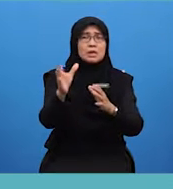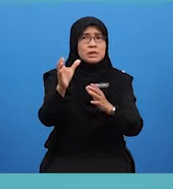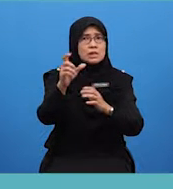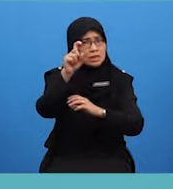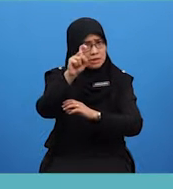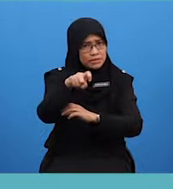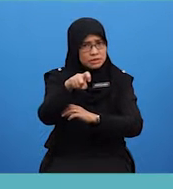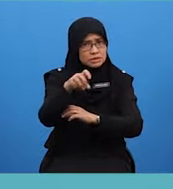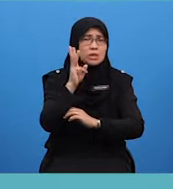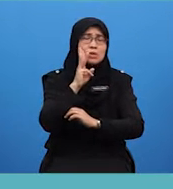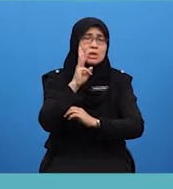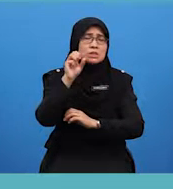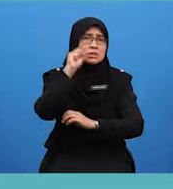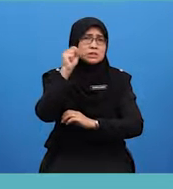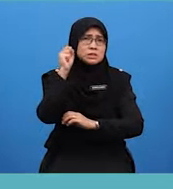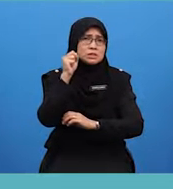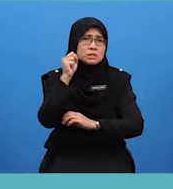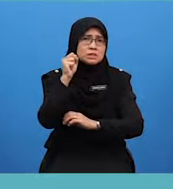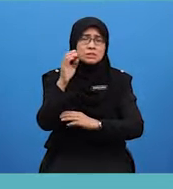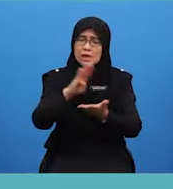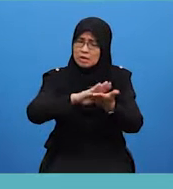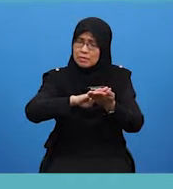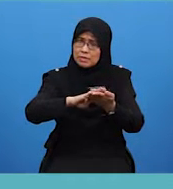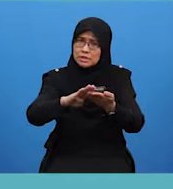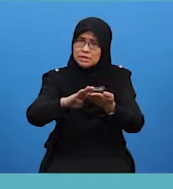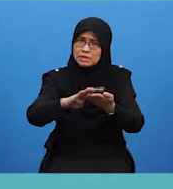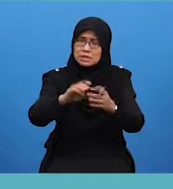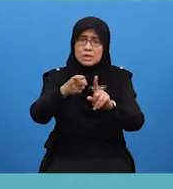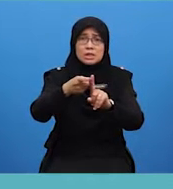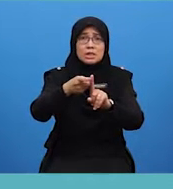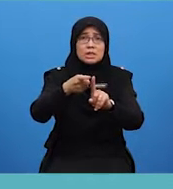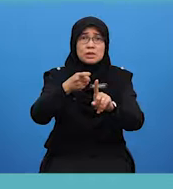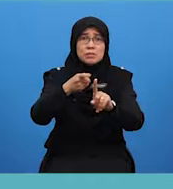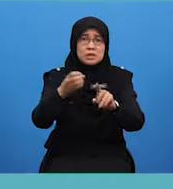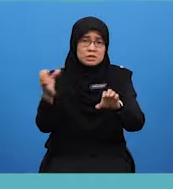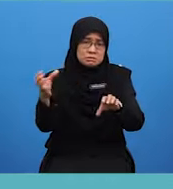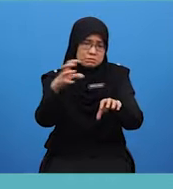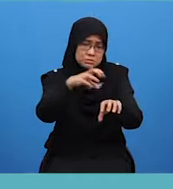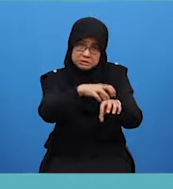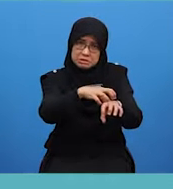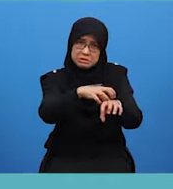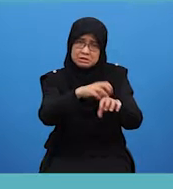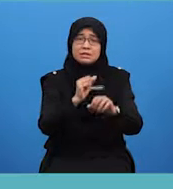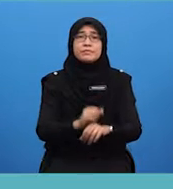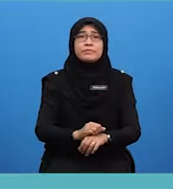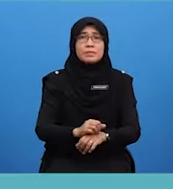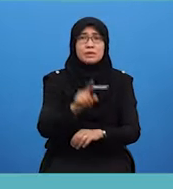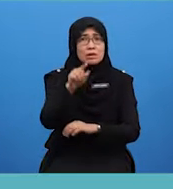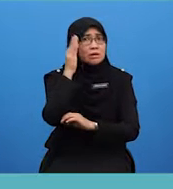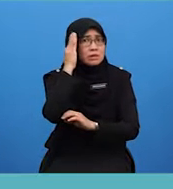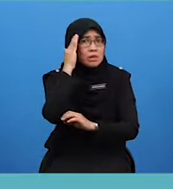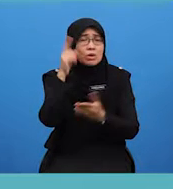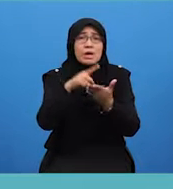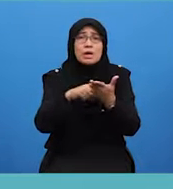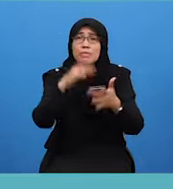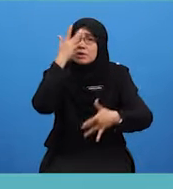memastikan wanita sentiasa dalam keadaan yang bersih daripada jangkitan. Tahu tak apa penyakit yang